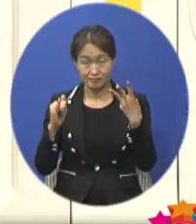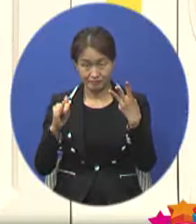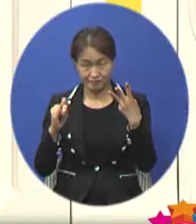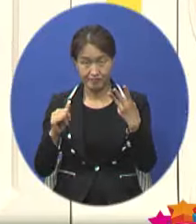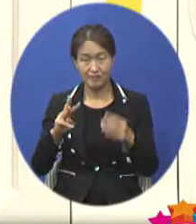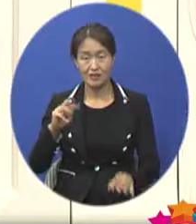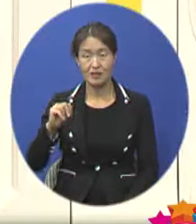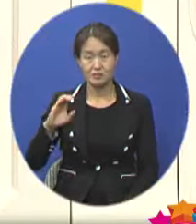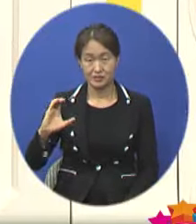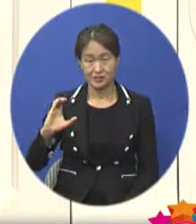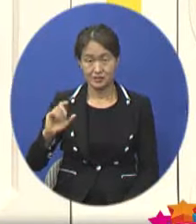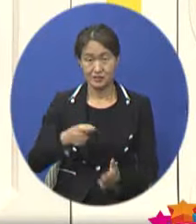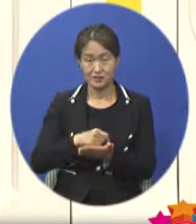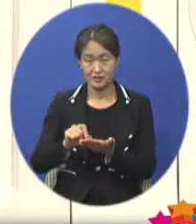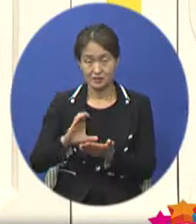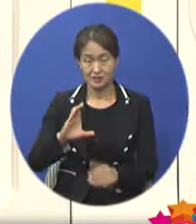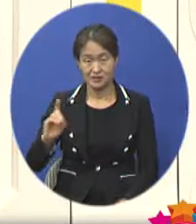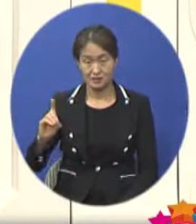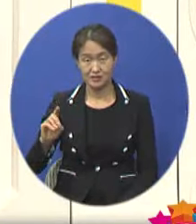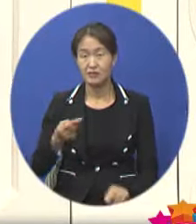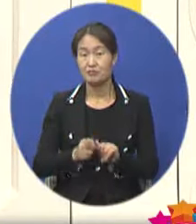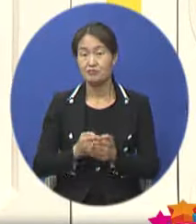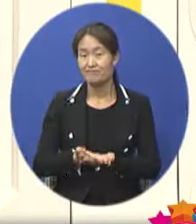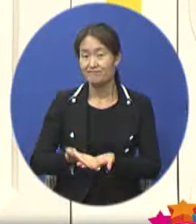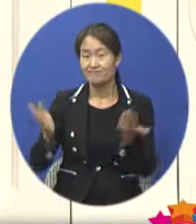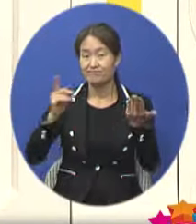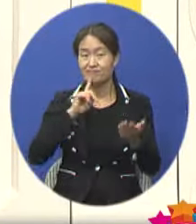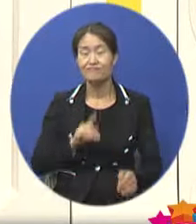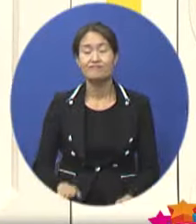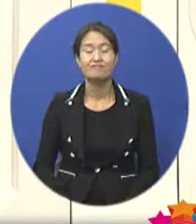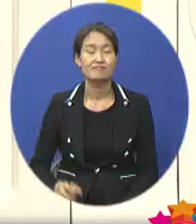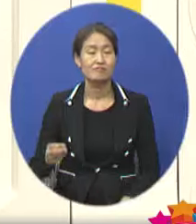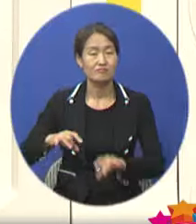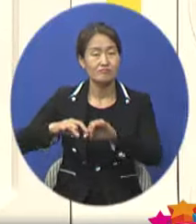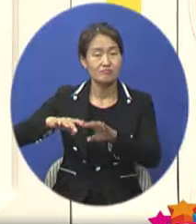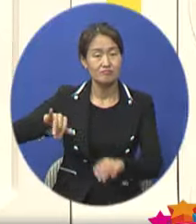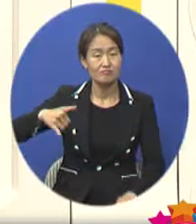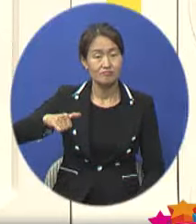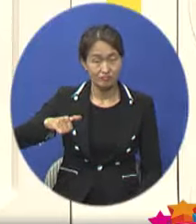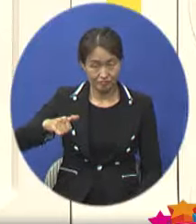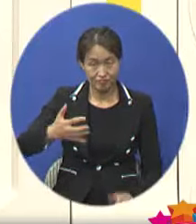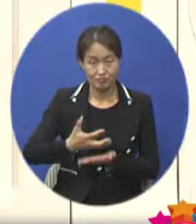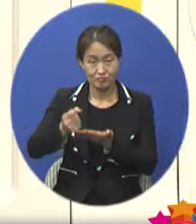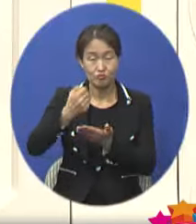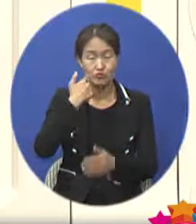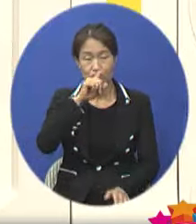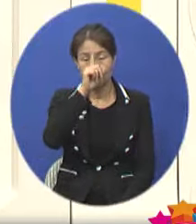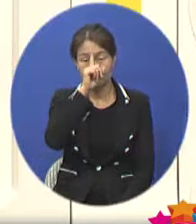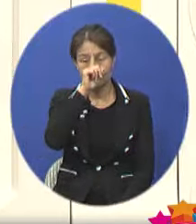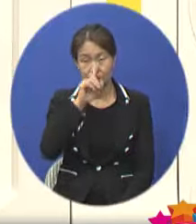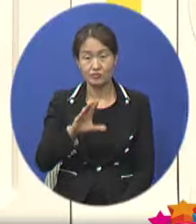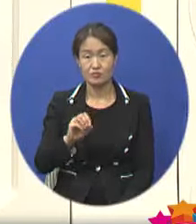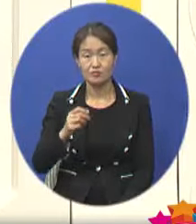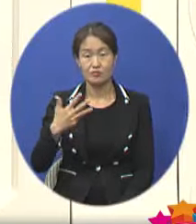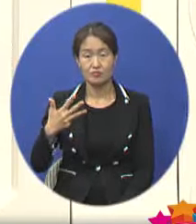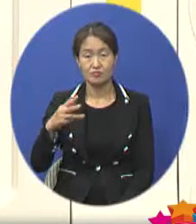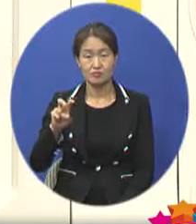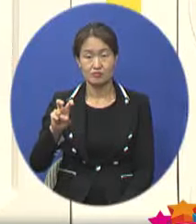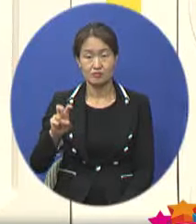우리 MC분들 사인 CD 보내드리도록 하겠습니다. 축하드립니다. 네. 자 그리고 전기 주전자 받으시는 분, 0105로 시작하고요.